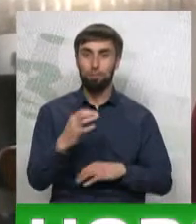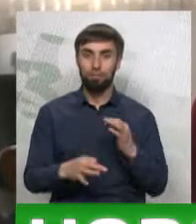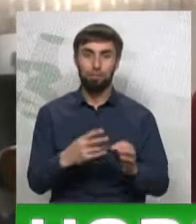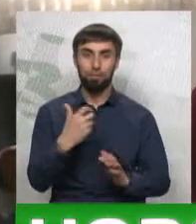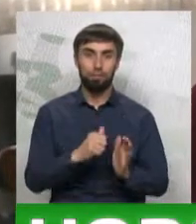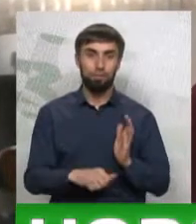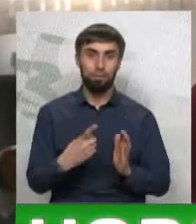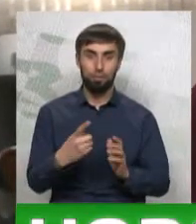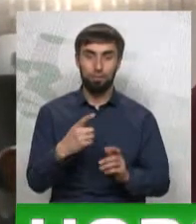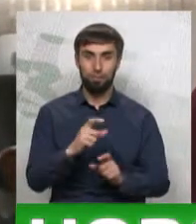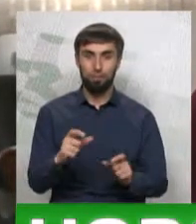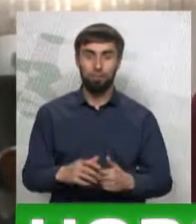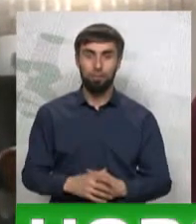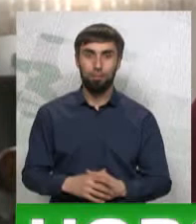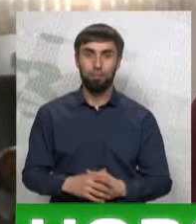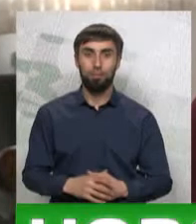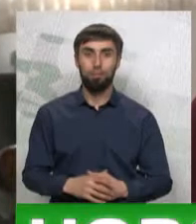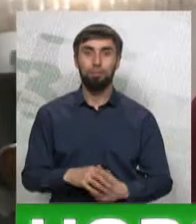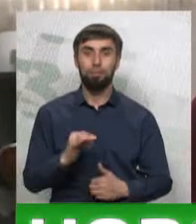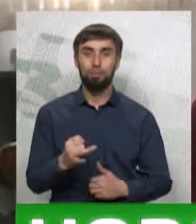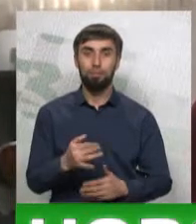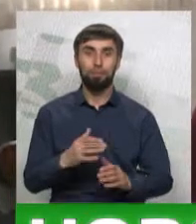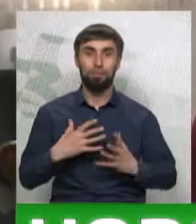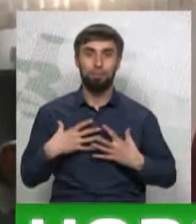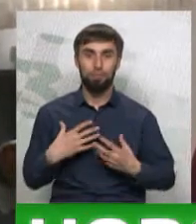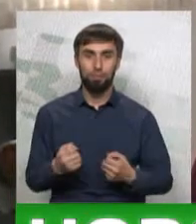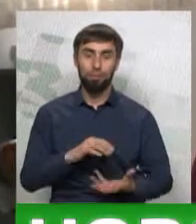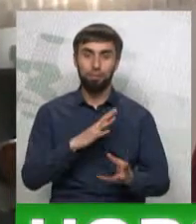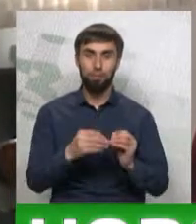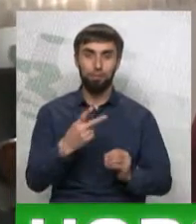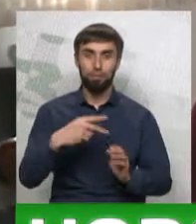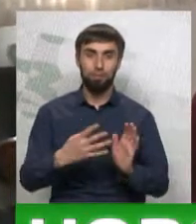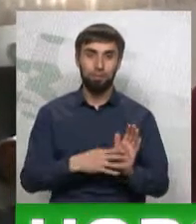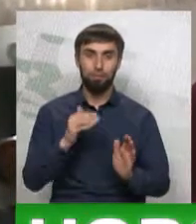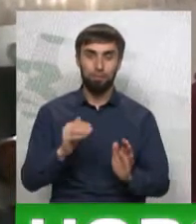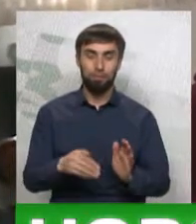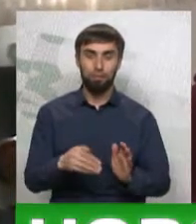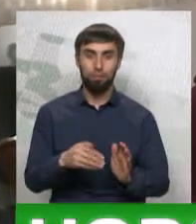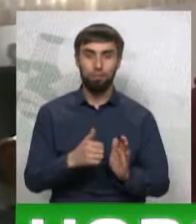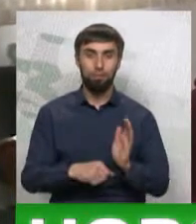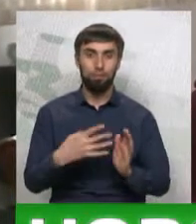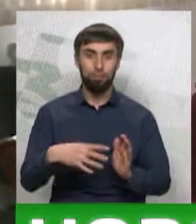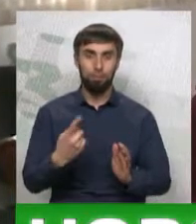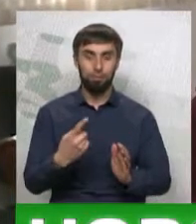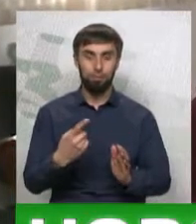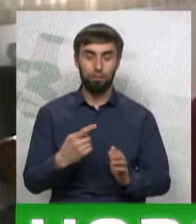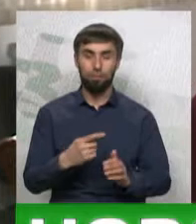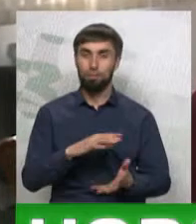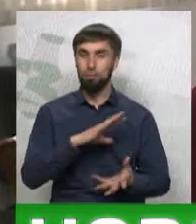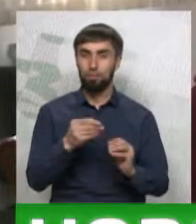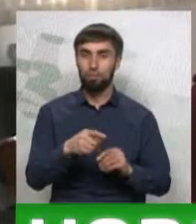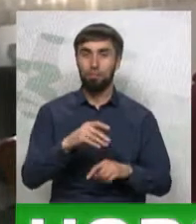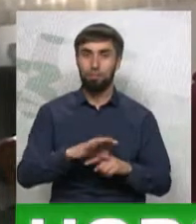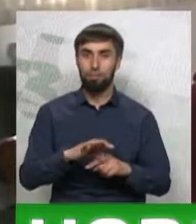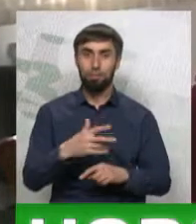361 человека и выздоровевший всего двадцать девять тысяч шестьсот сорок один человек всего положительных